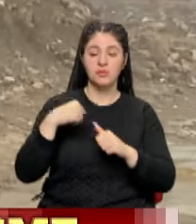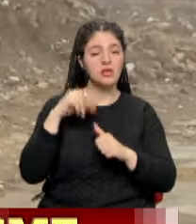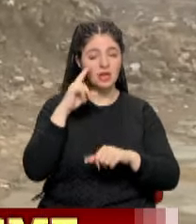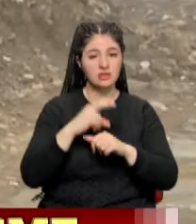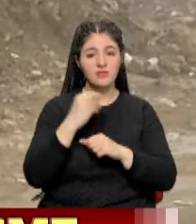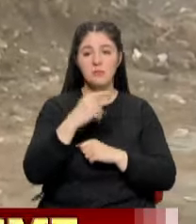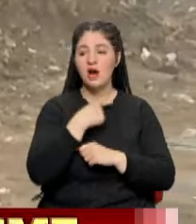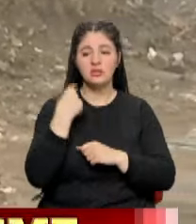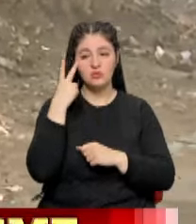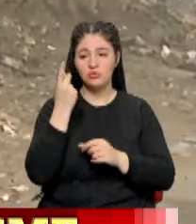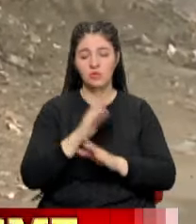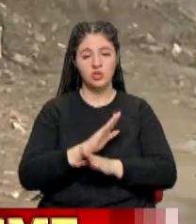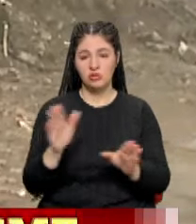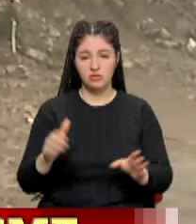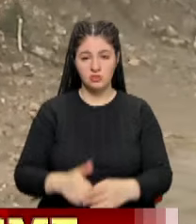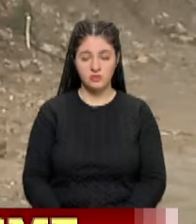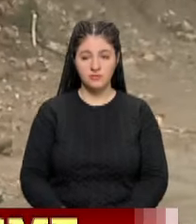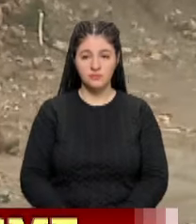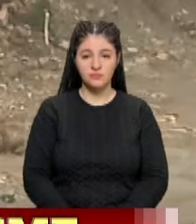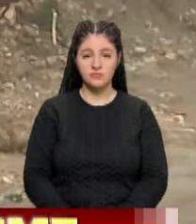hatırlatayım. Asla unutmayacağız.